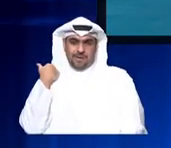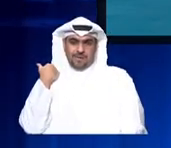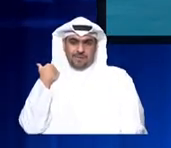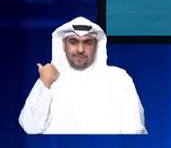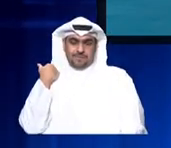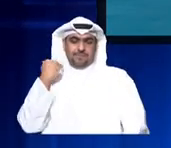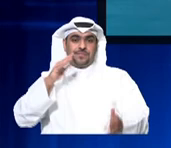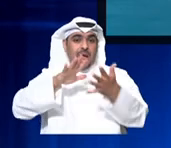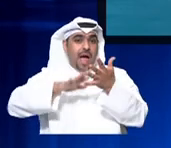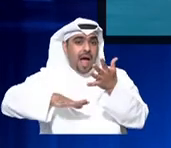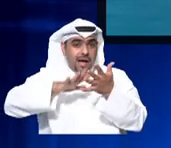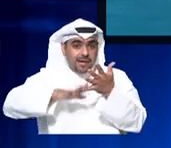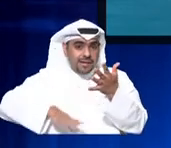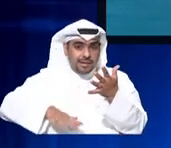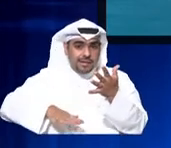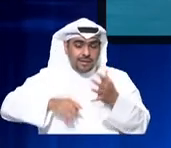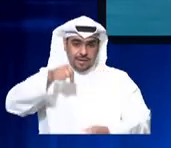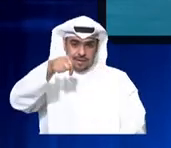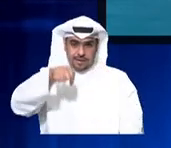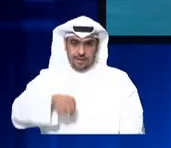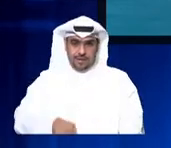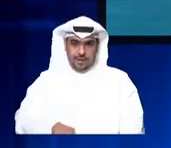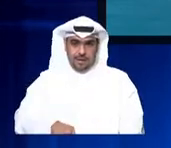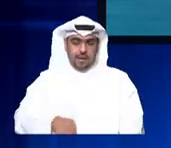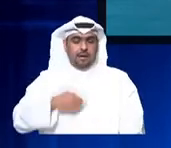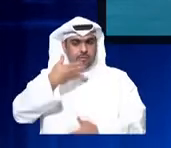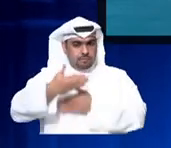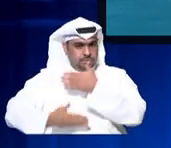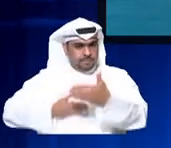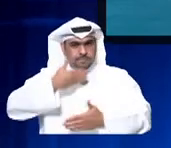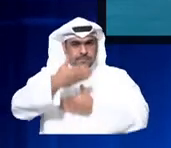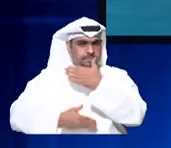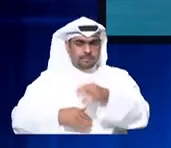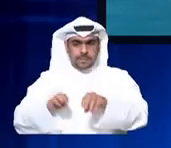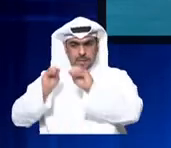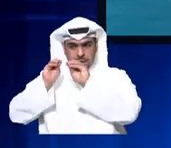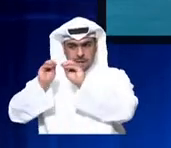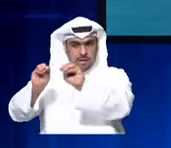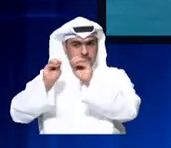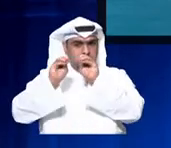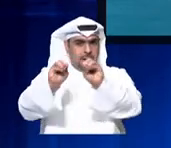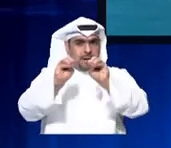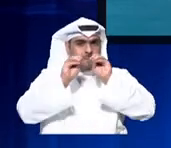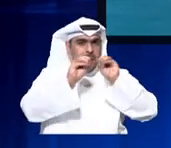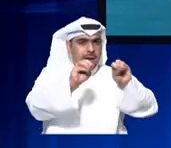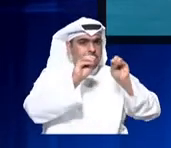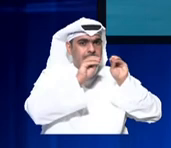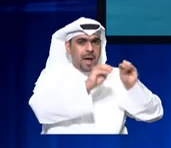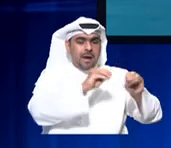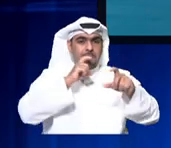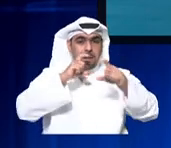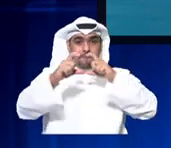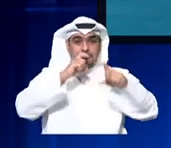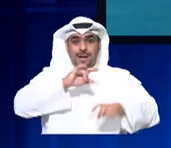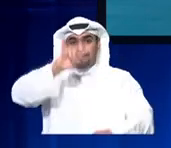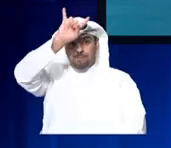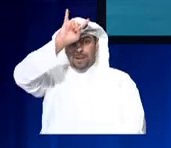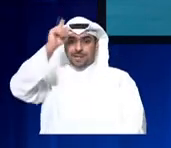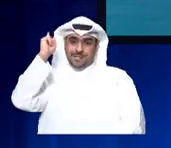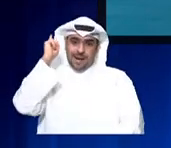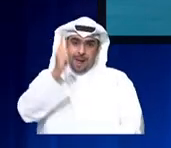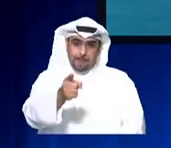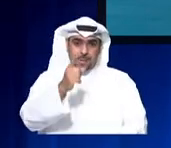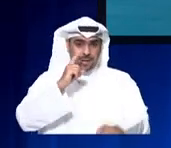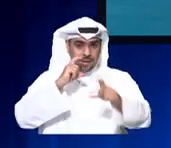ختاما جاءت نتائج هذه الجهود إيجابا على تنوع الخدمات والمنتجات المصرفية الإلكترونية التي